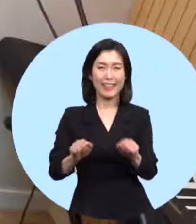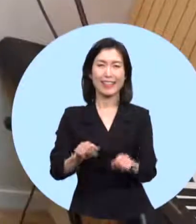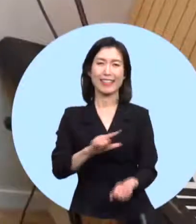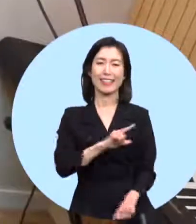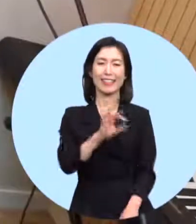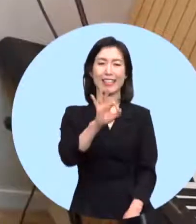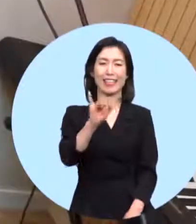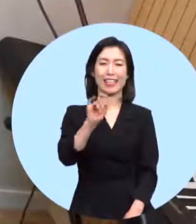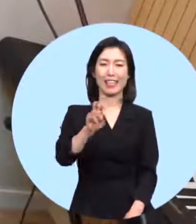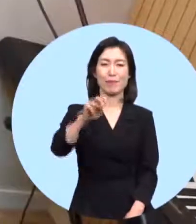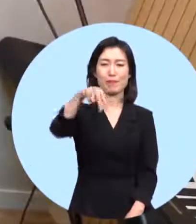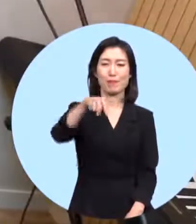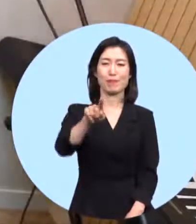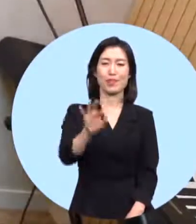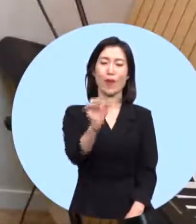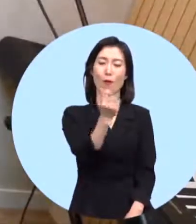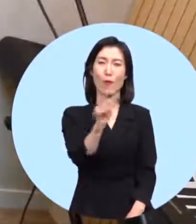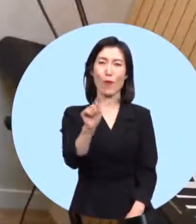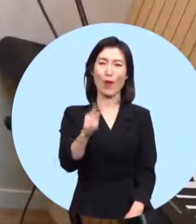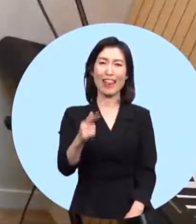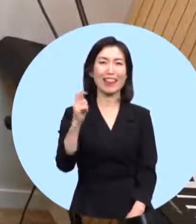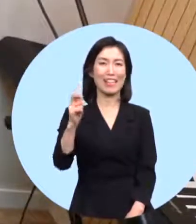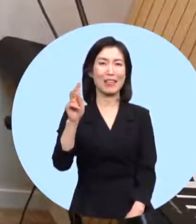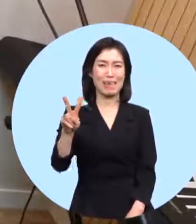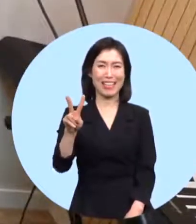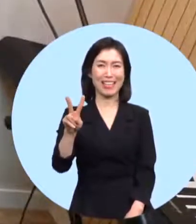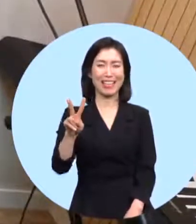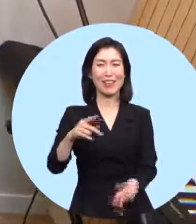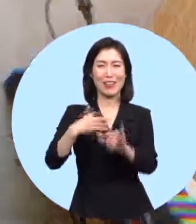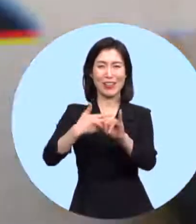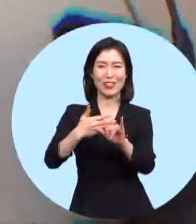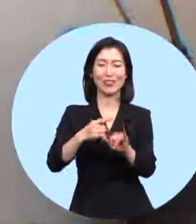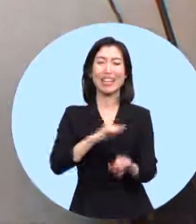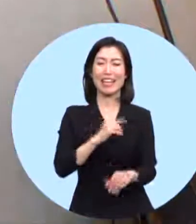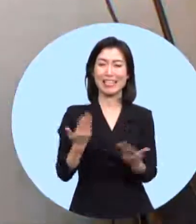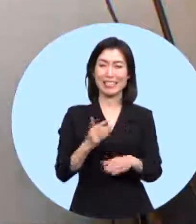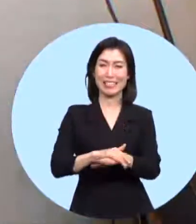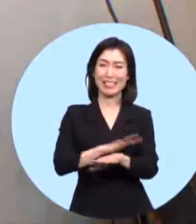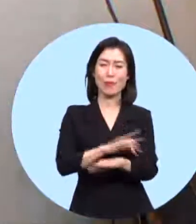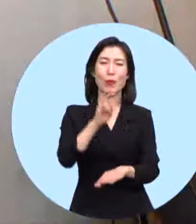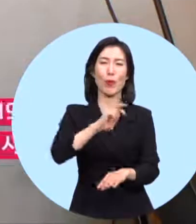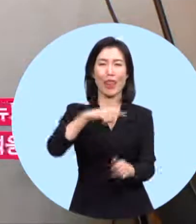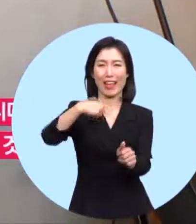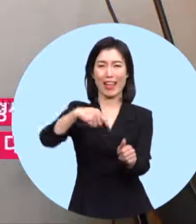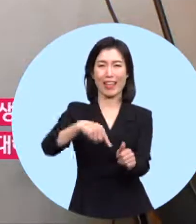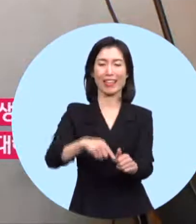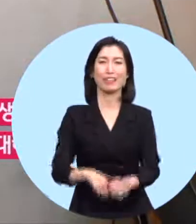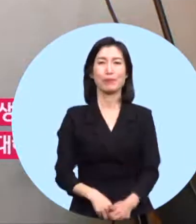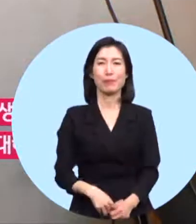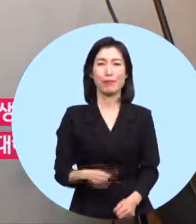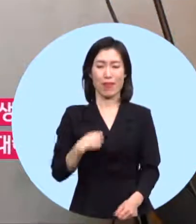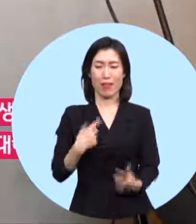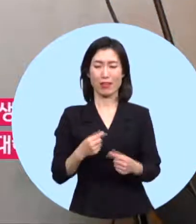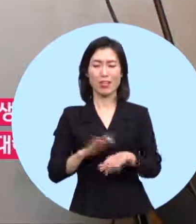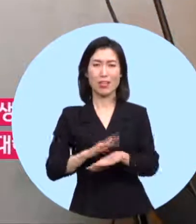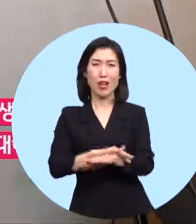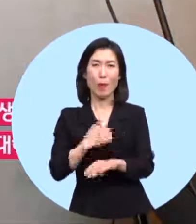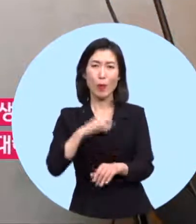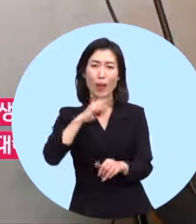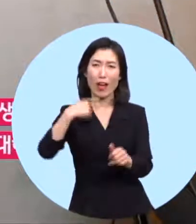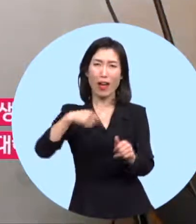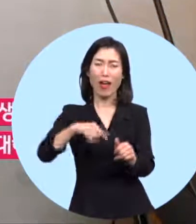안녕하십니까. 임성환 TV의 임성환입니다. 직업은 노래 강사고요. 저희 같은 직업이 이번에